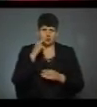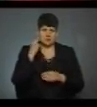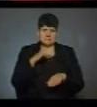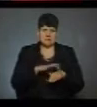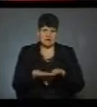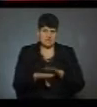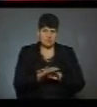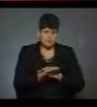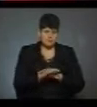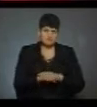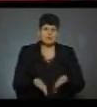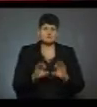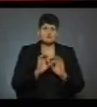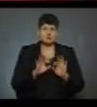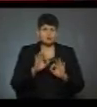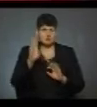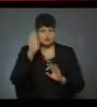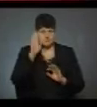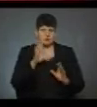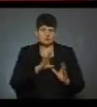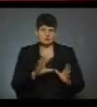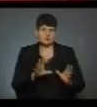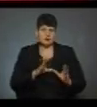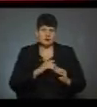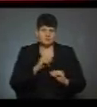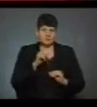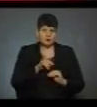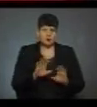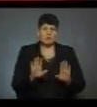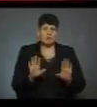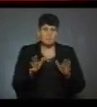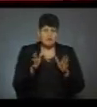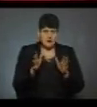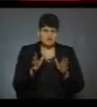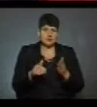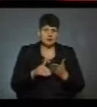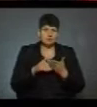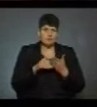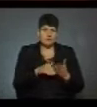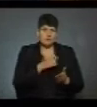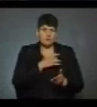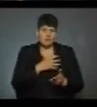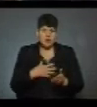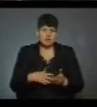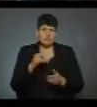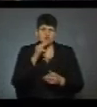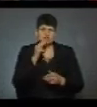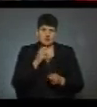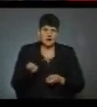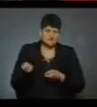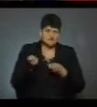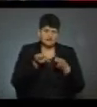З розповіддю хлопців, які перебували з ним в той момент часу, то і допомагав пораненим, і чай підносив,